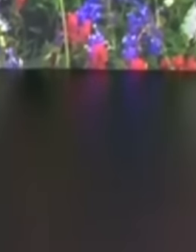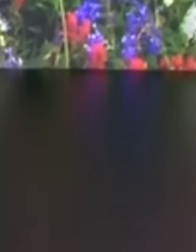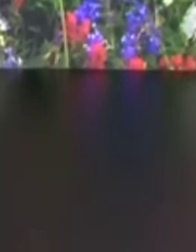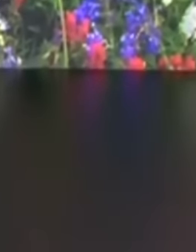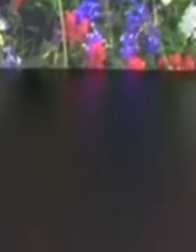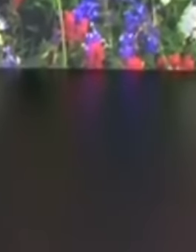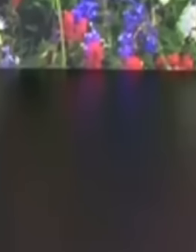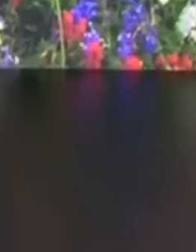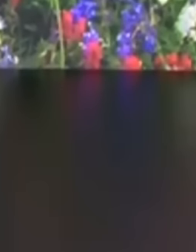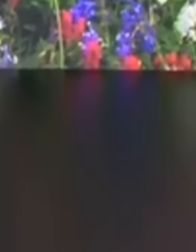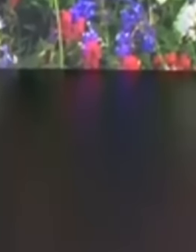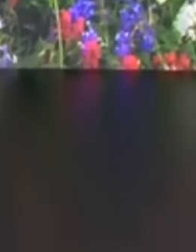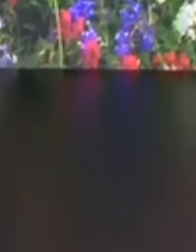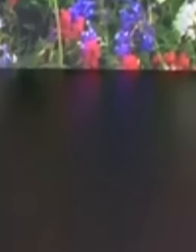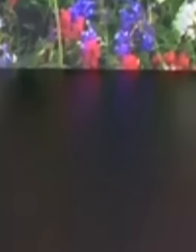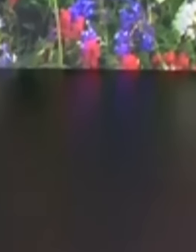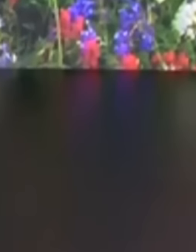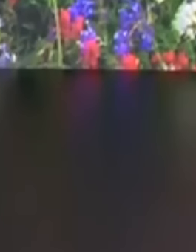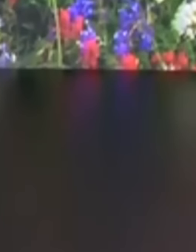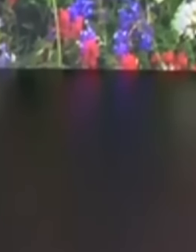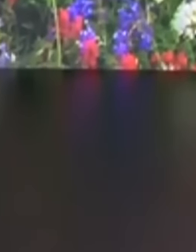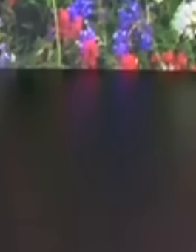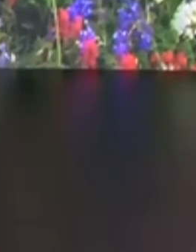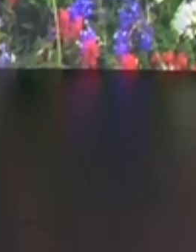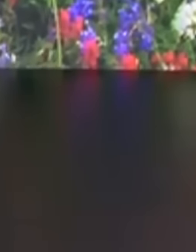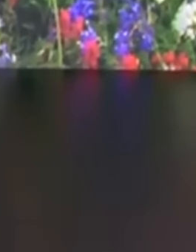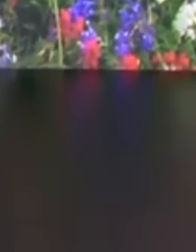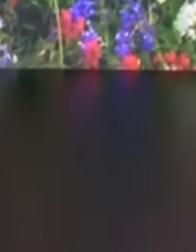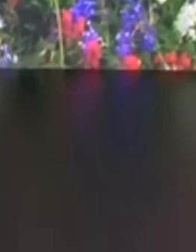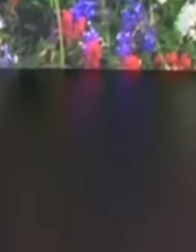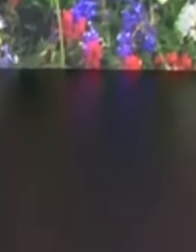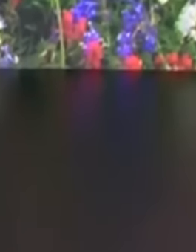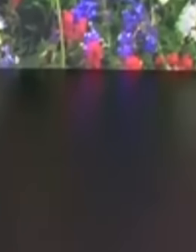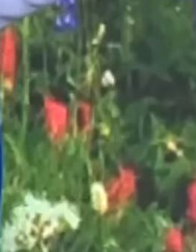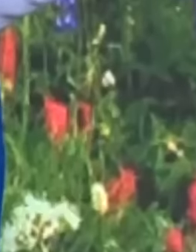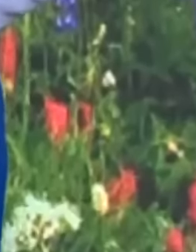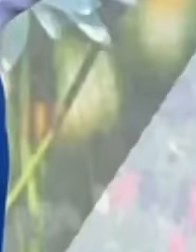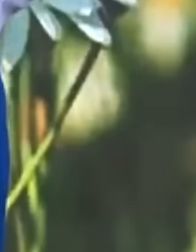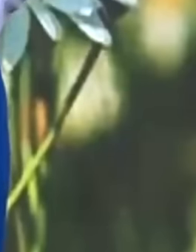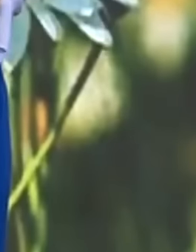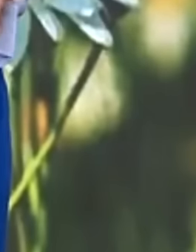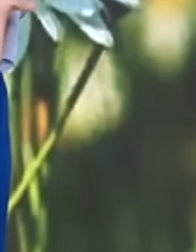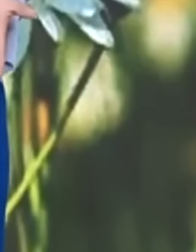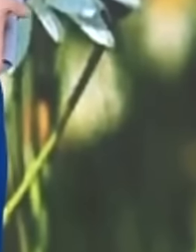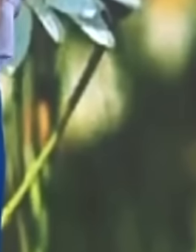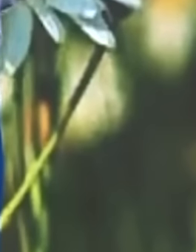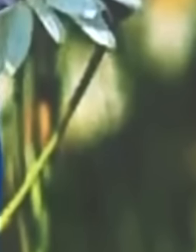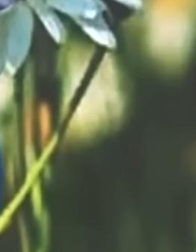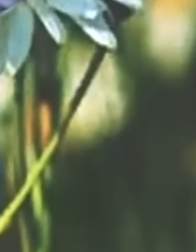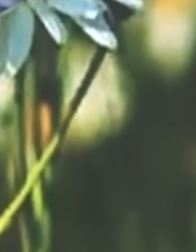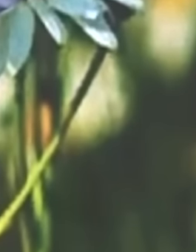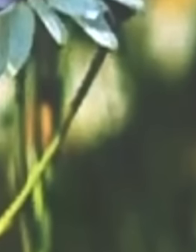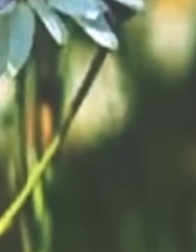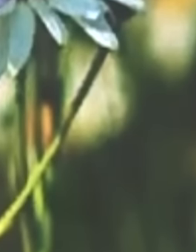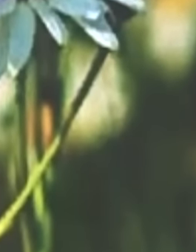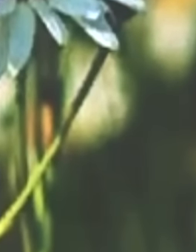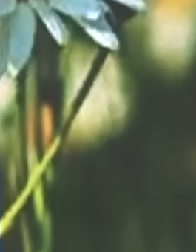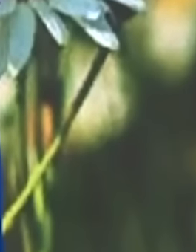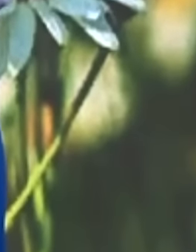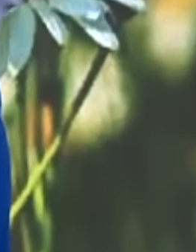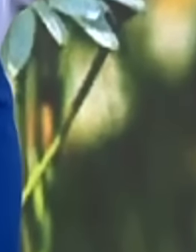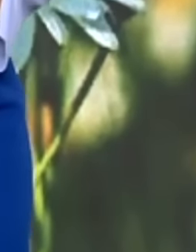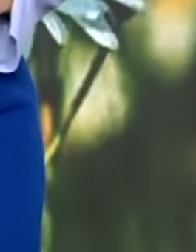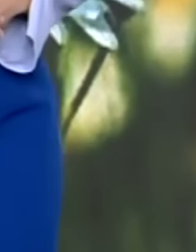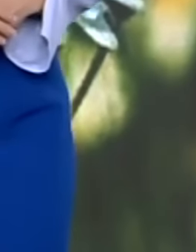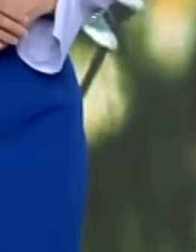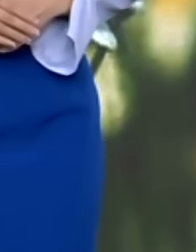Таразда күндіз 31, түнде 18 градус нөлден жоғары. мегаполиске қарай ойсақ, Шымкентке күн